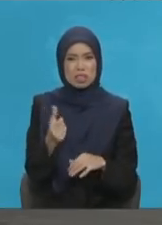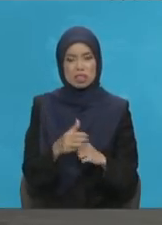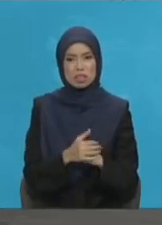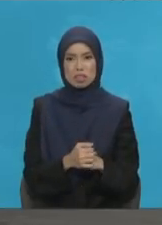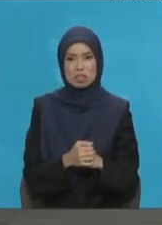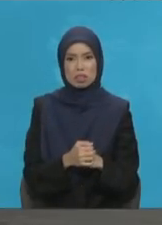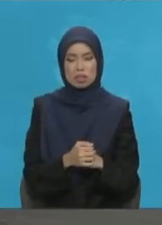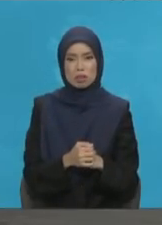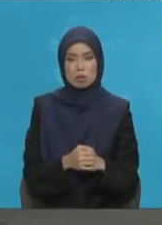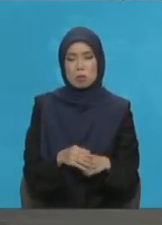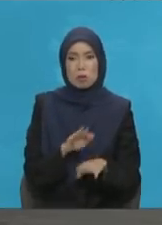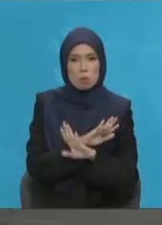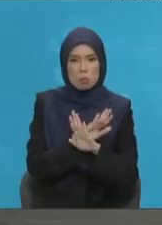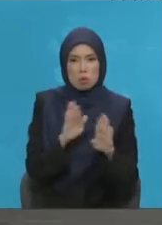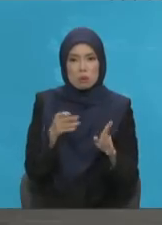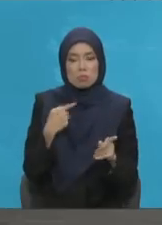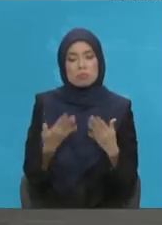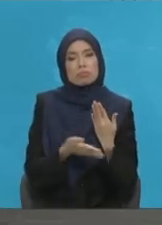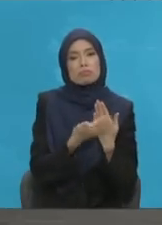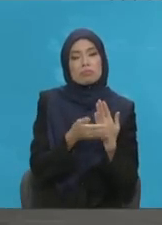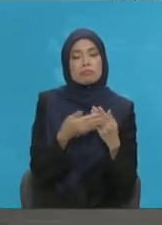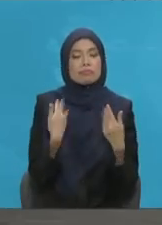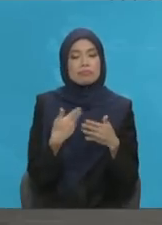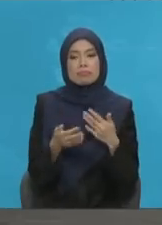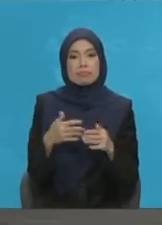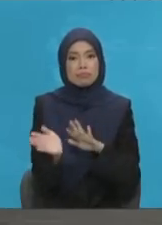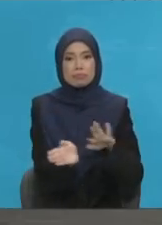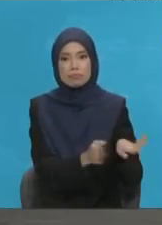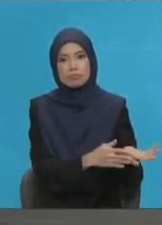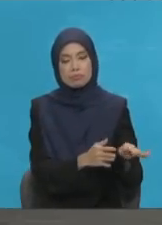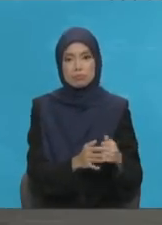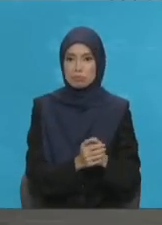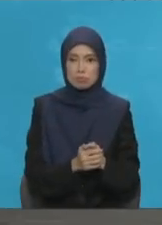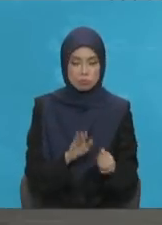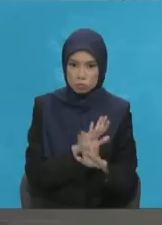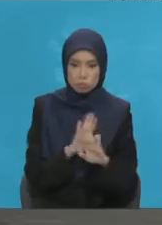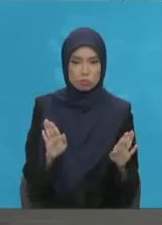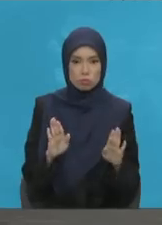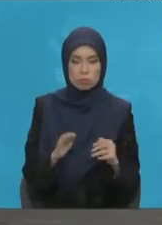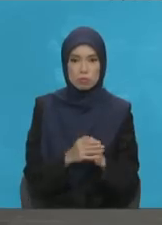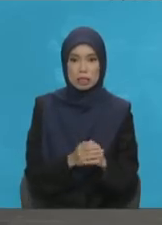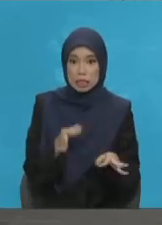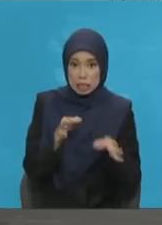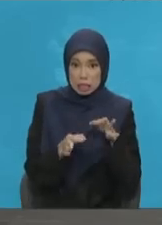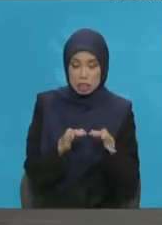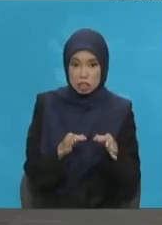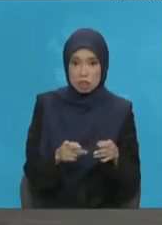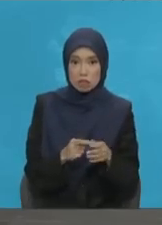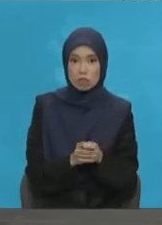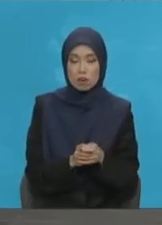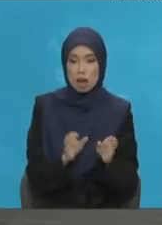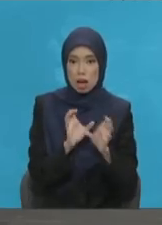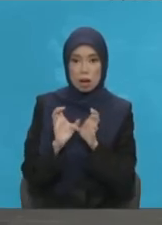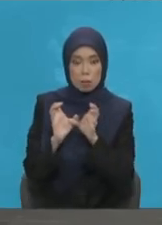untuk senang-senang dihapuskan nanti jika pengurusan tidak berubah maka